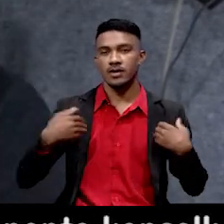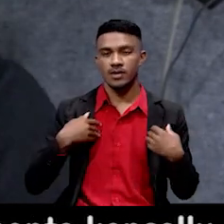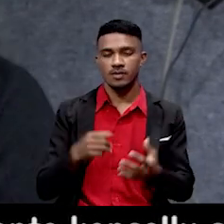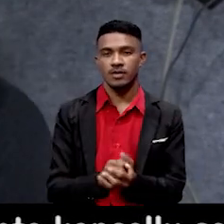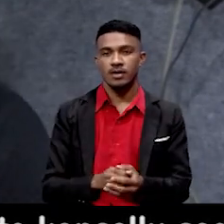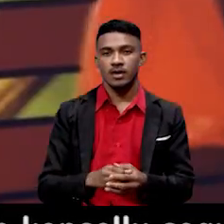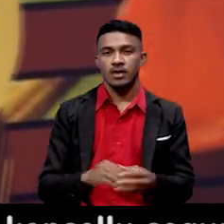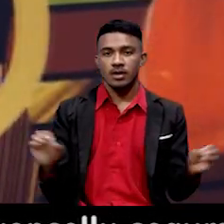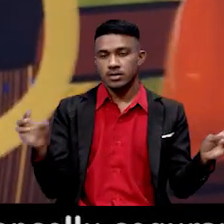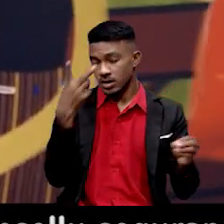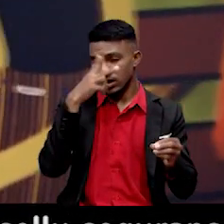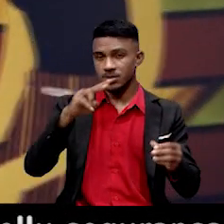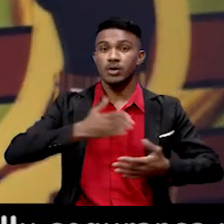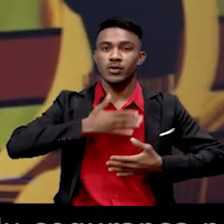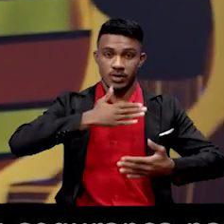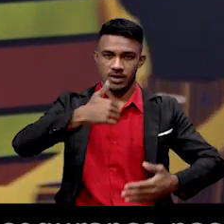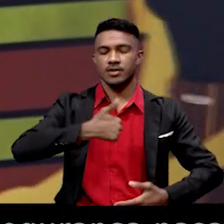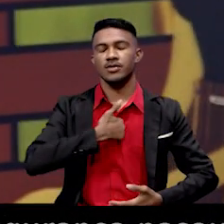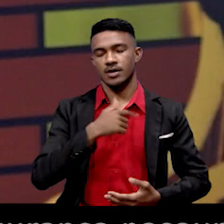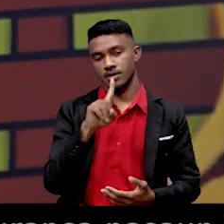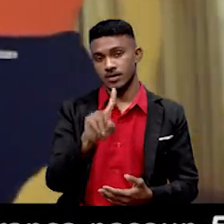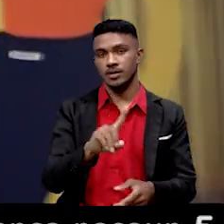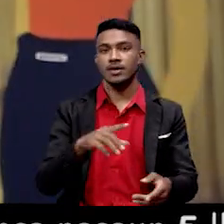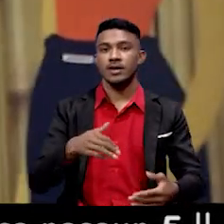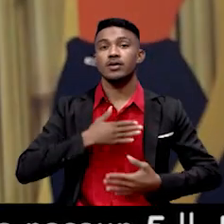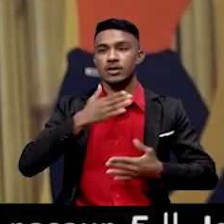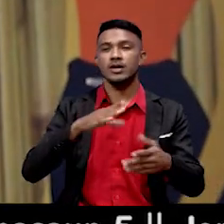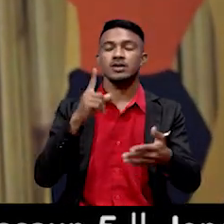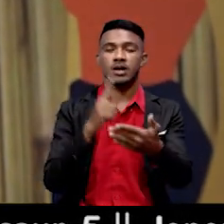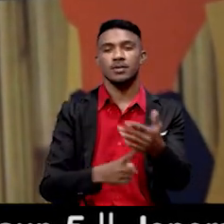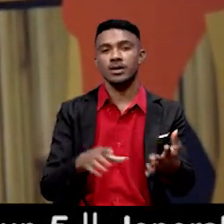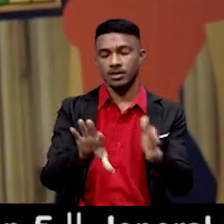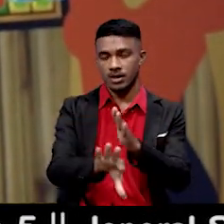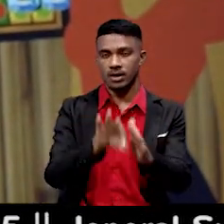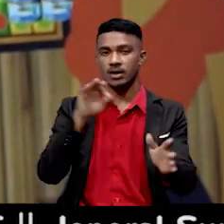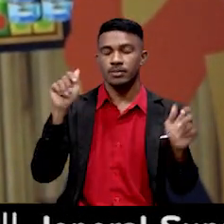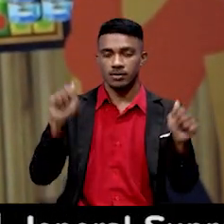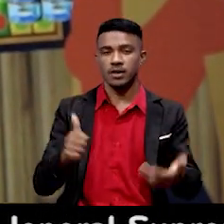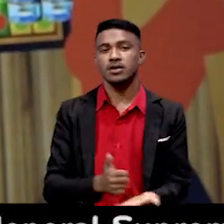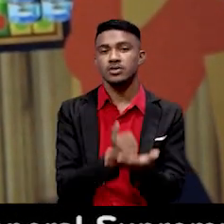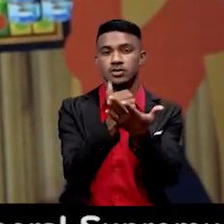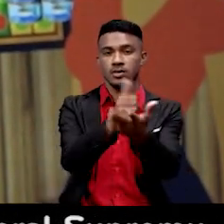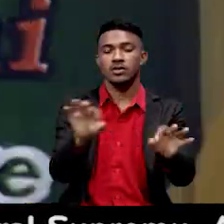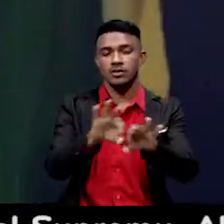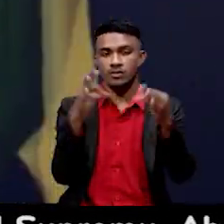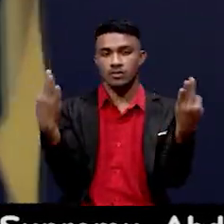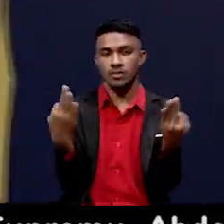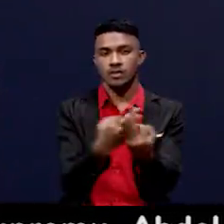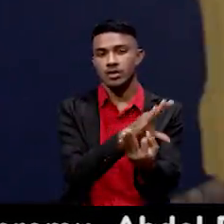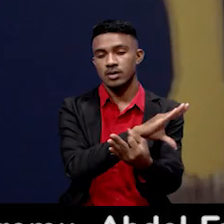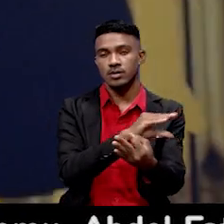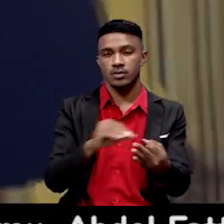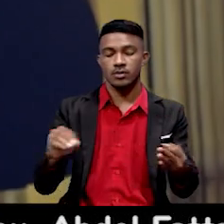atau hari apa atau lo contentnya? Depois de content ini saya mau beli hutang, baru kontribusi bawa ni family, onisida, onia